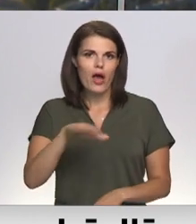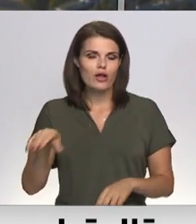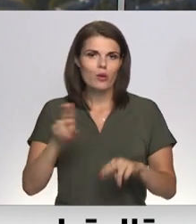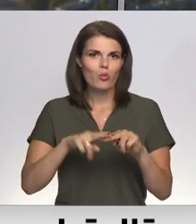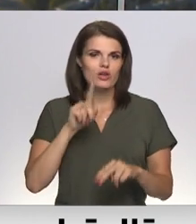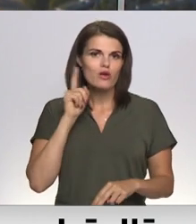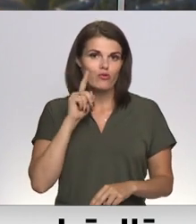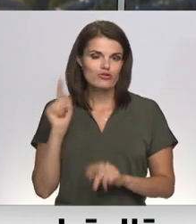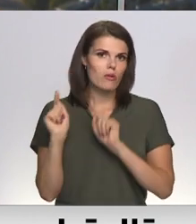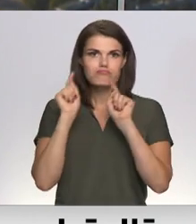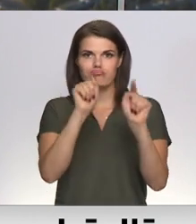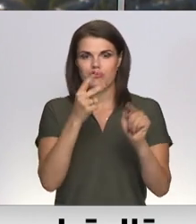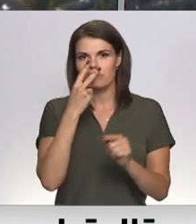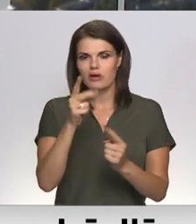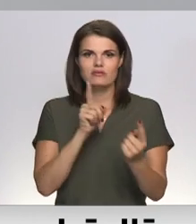Svanzija devās Jūza Kalve.